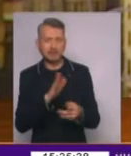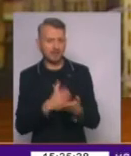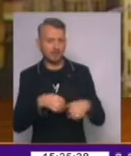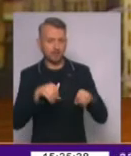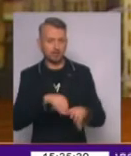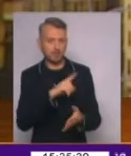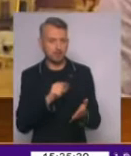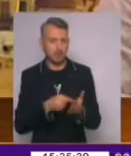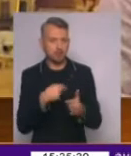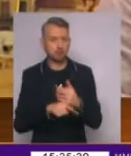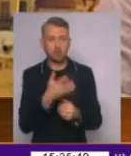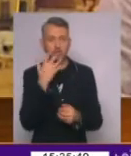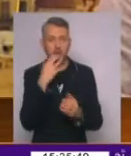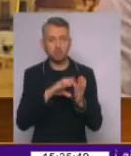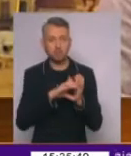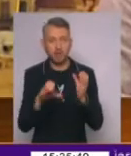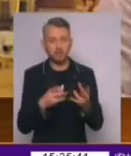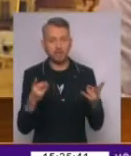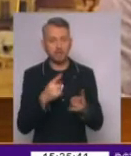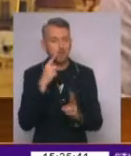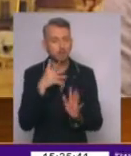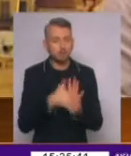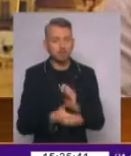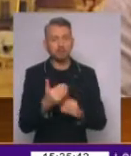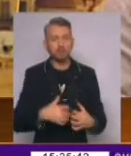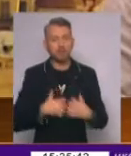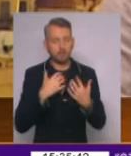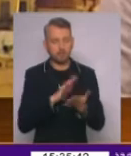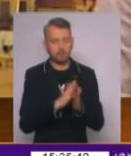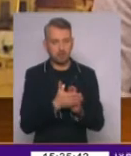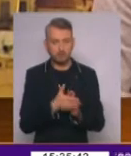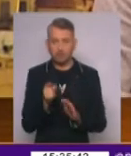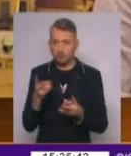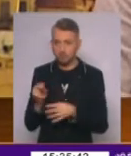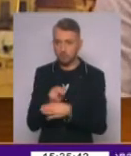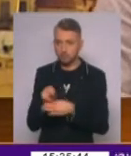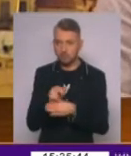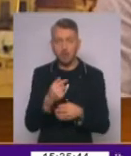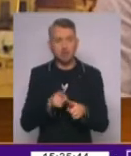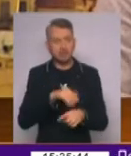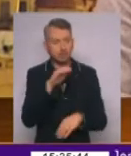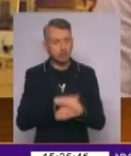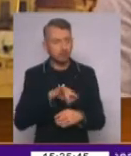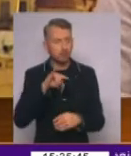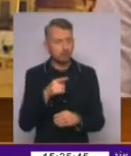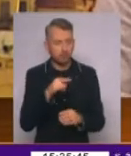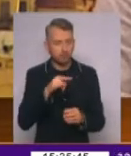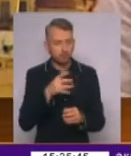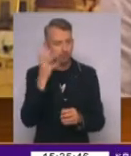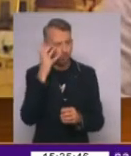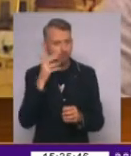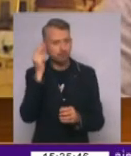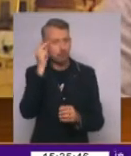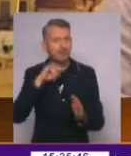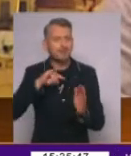питання, оскільки тепломережі, треба розуміти, у жахливому стані. Їх потрібно ремонтувати. Це фактично чорна діра, яку на себе приймає